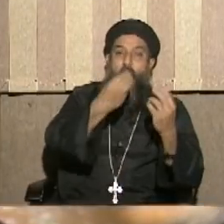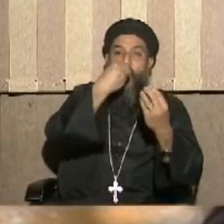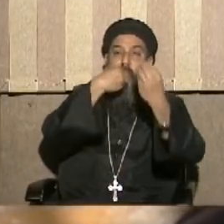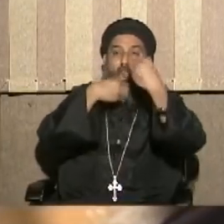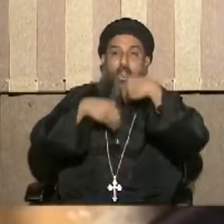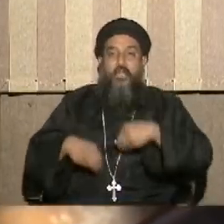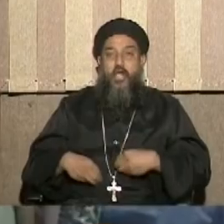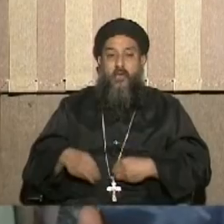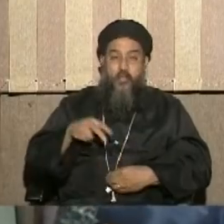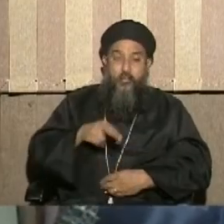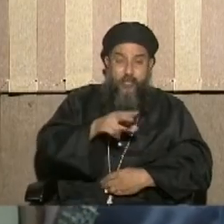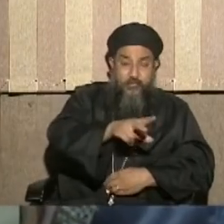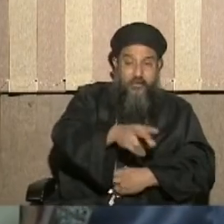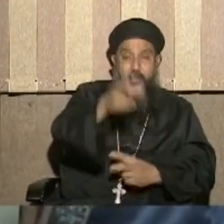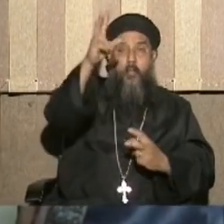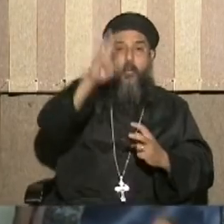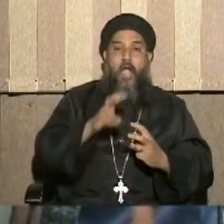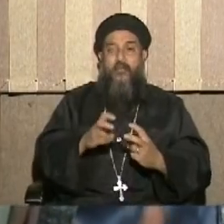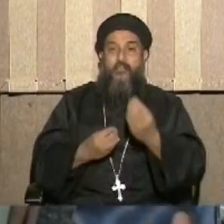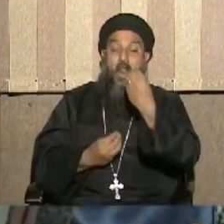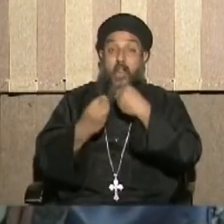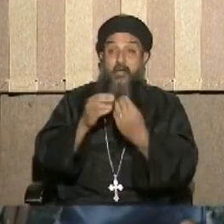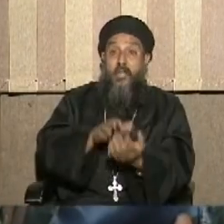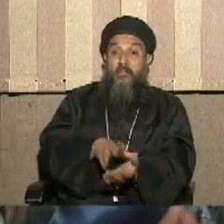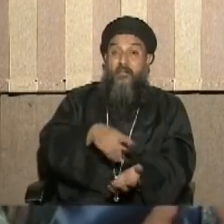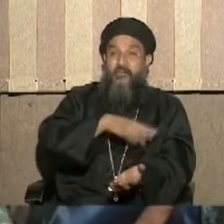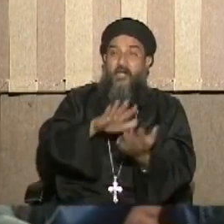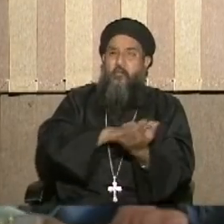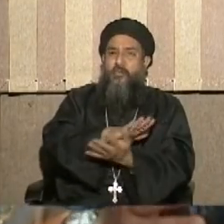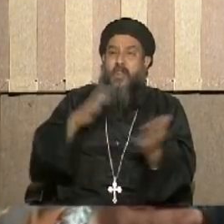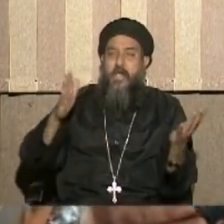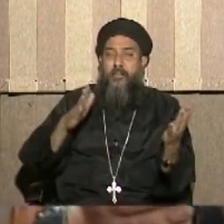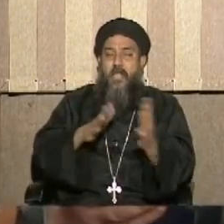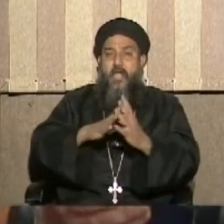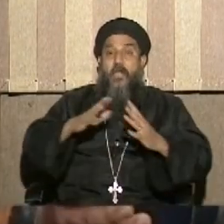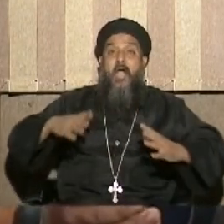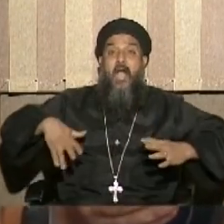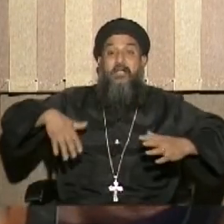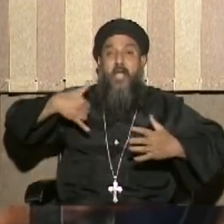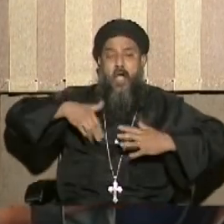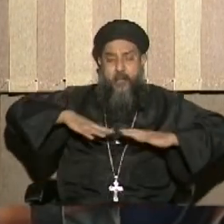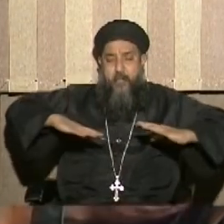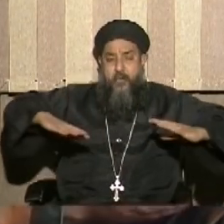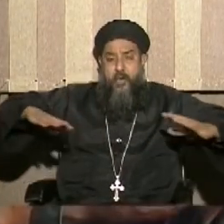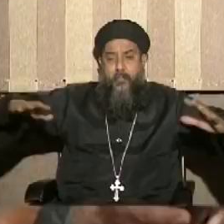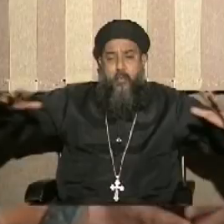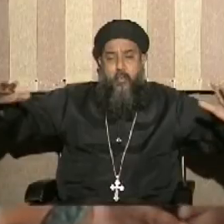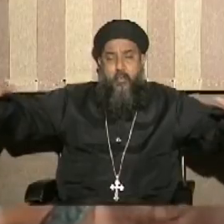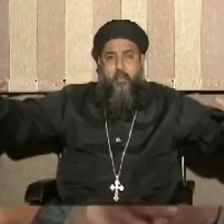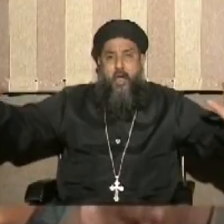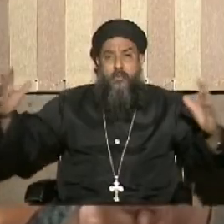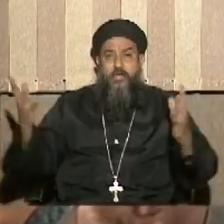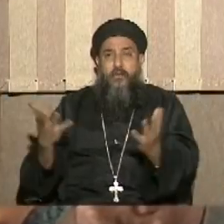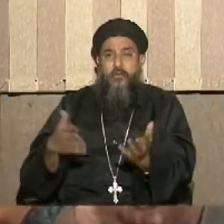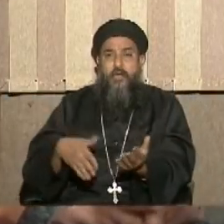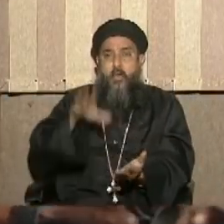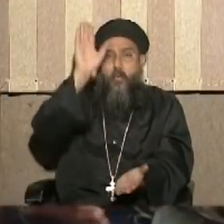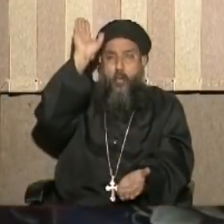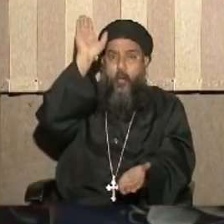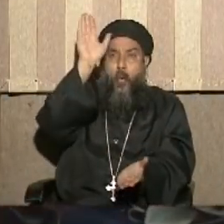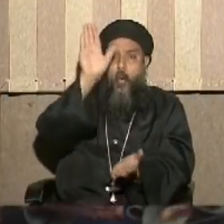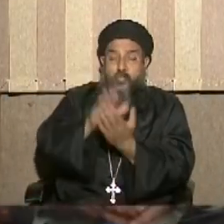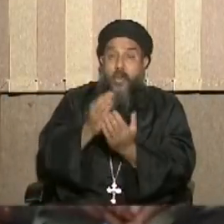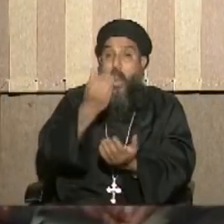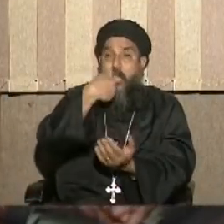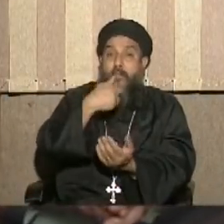ويبلعه. فتخيلوا بقى يا أبائي مدى الرعب ده، غير إن مصالح الناس وتجارتهم متعطلة، محدش